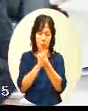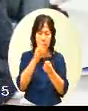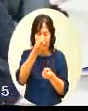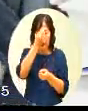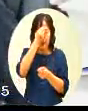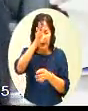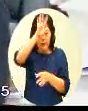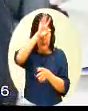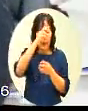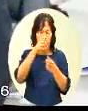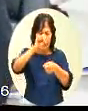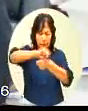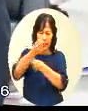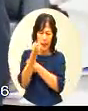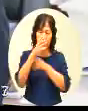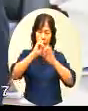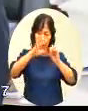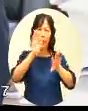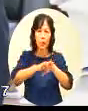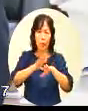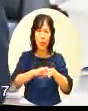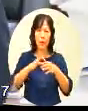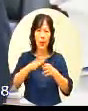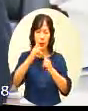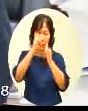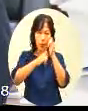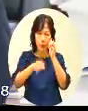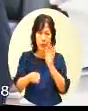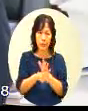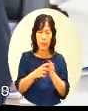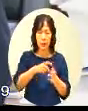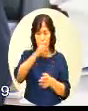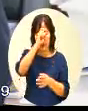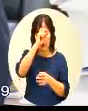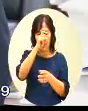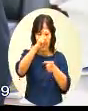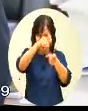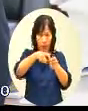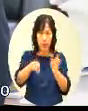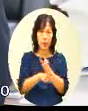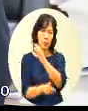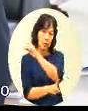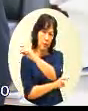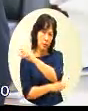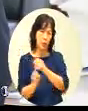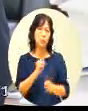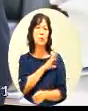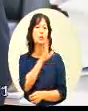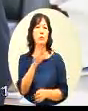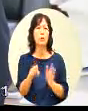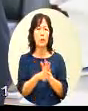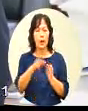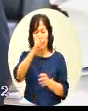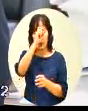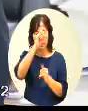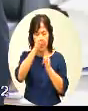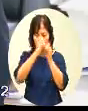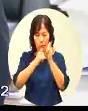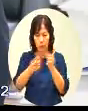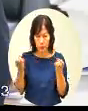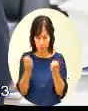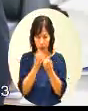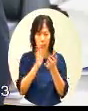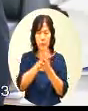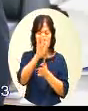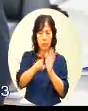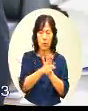强给同仁认识。 我想这个忧郁症，我把这个故事最主要目的是在做一个 ending， 是我们希望说有一些故事的发生背后，我